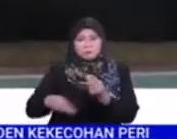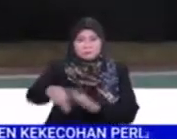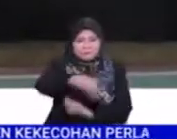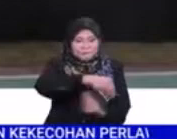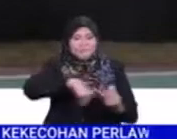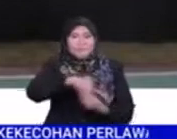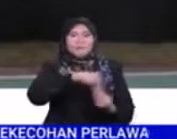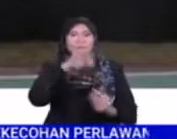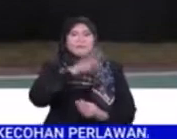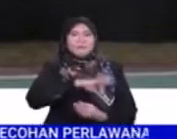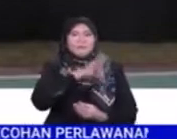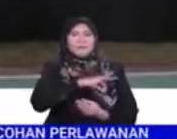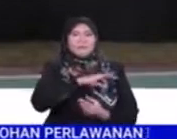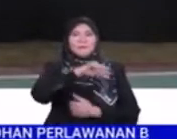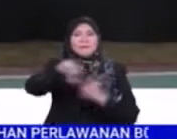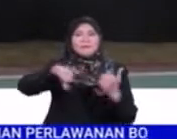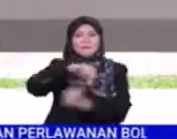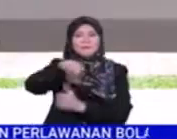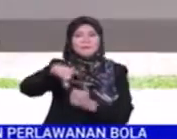memberi faedah sosial.